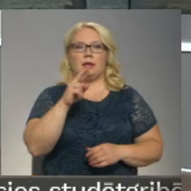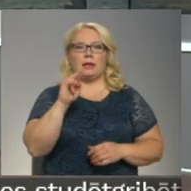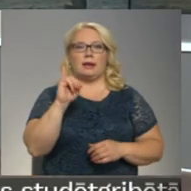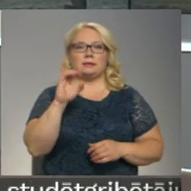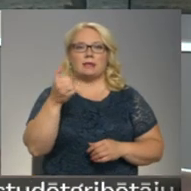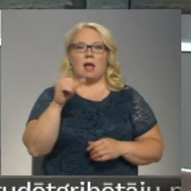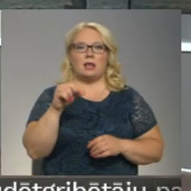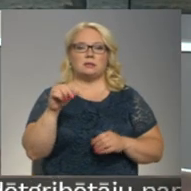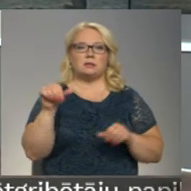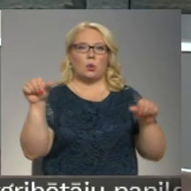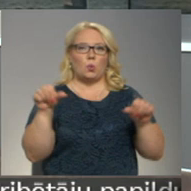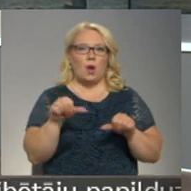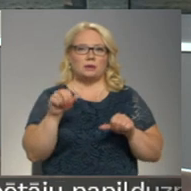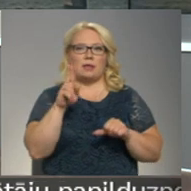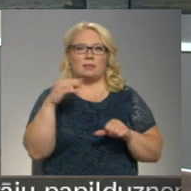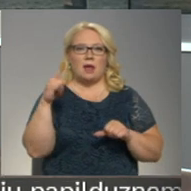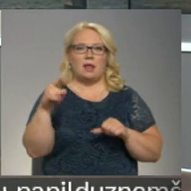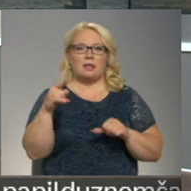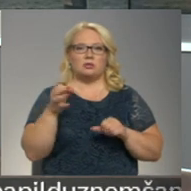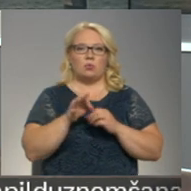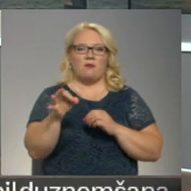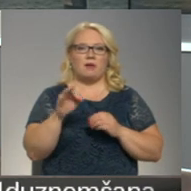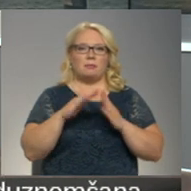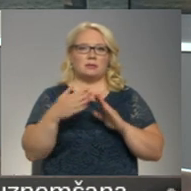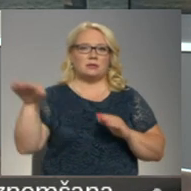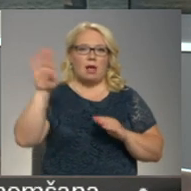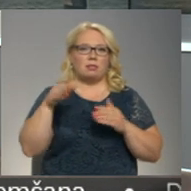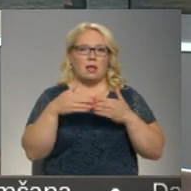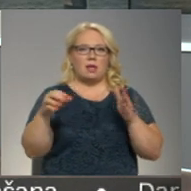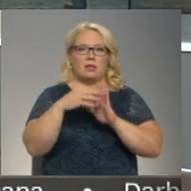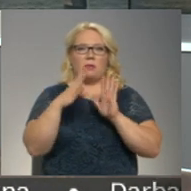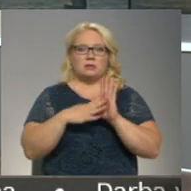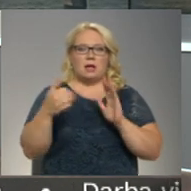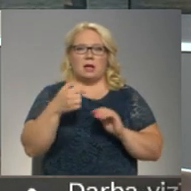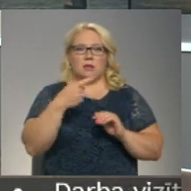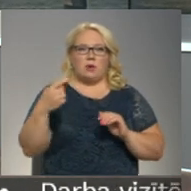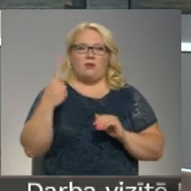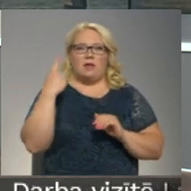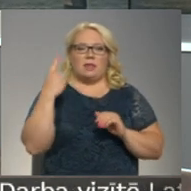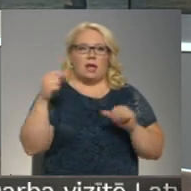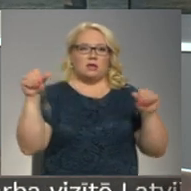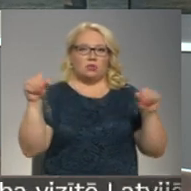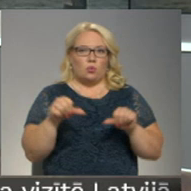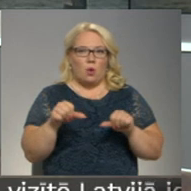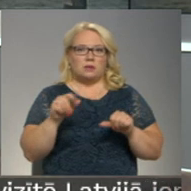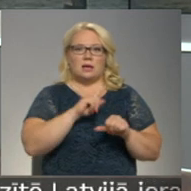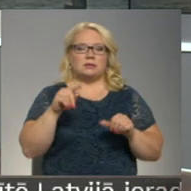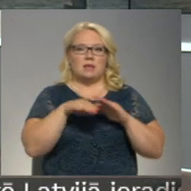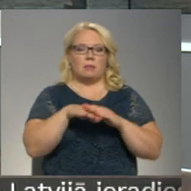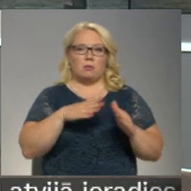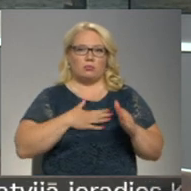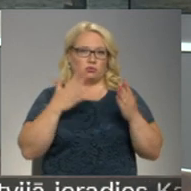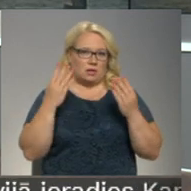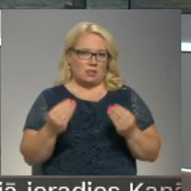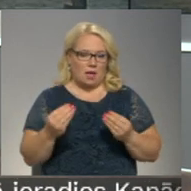Grīdzgales krogs Nerets novada Pilskalnē atklāts 19. Gadsimtā un ir vienīgais no 9 apkaimes krogiem, kas saglabājies līdz mūsdienām.